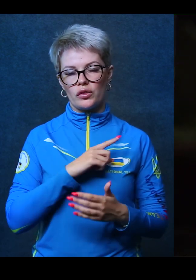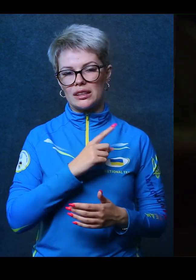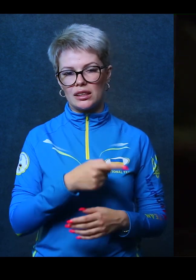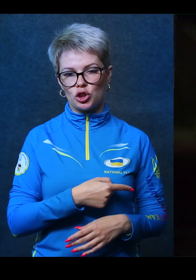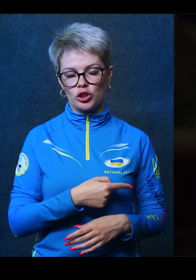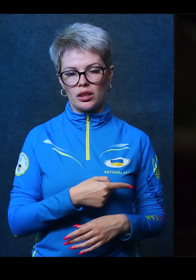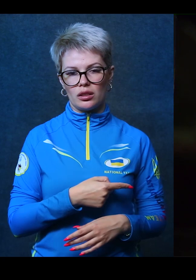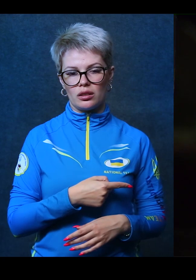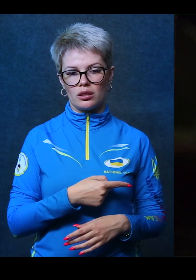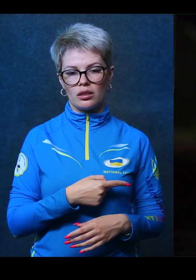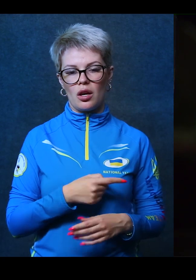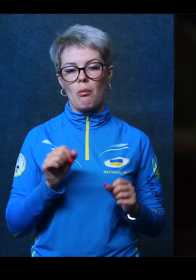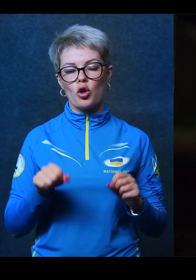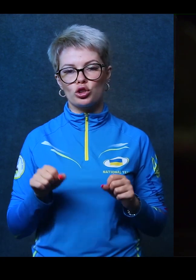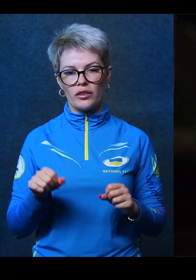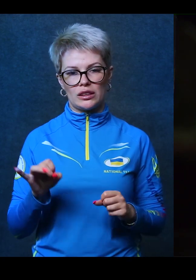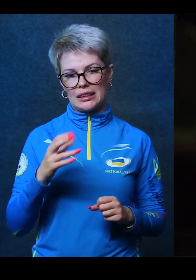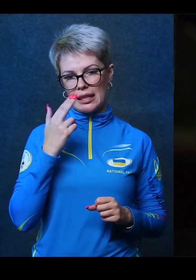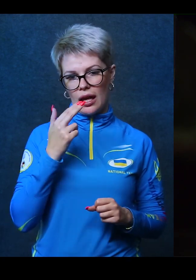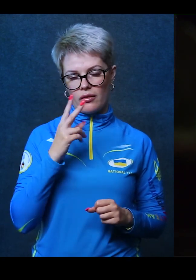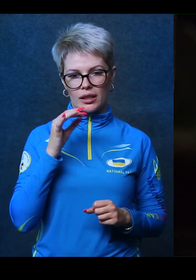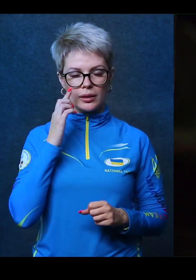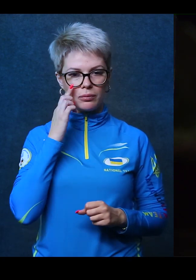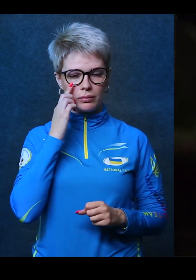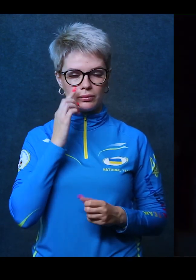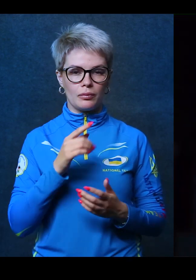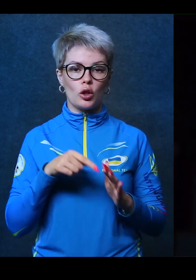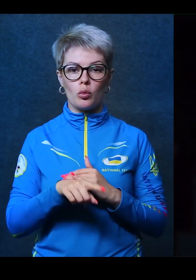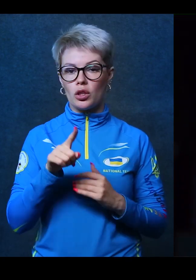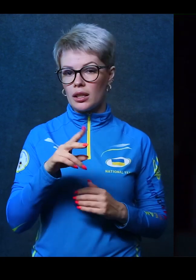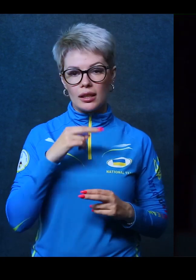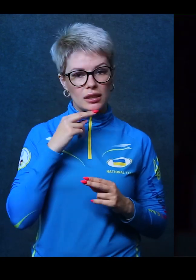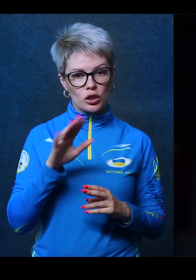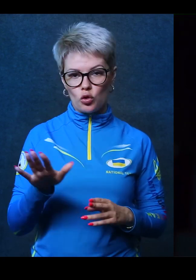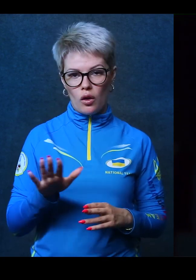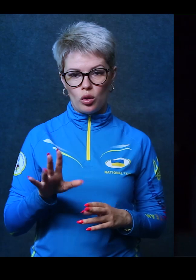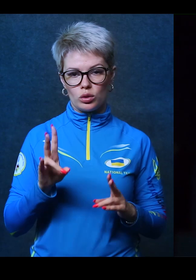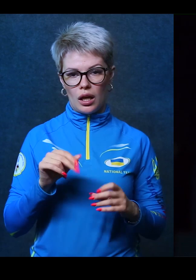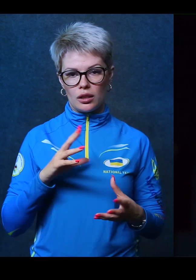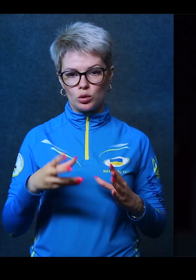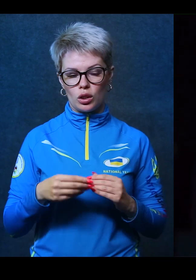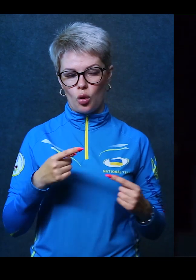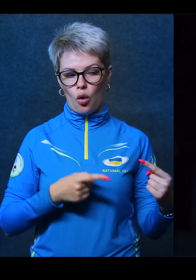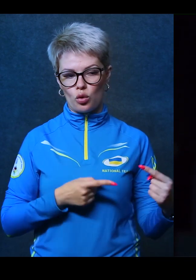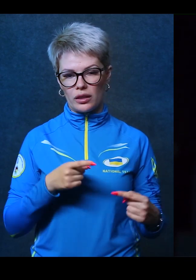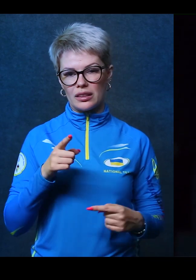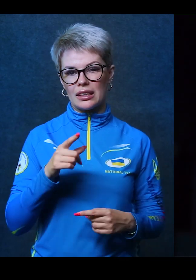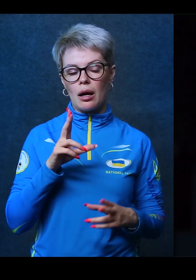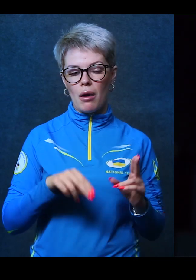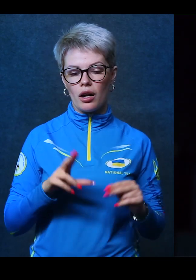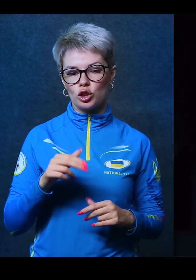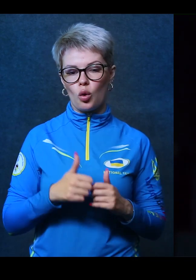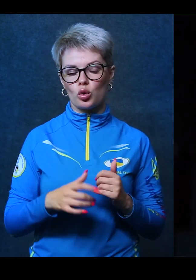фізичні можливості і навики. Ти не звертаєш уваги на результати конкурентів, ти